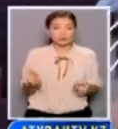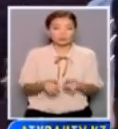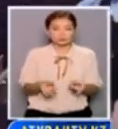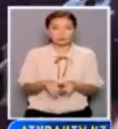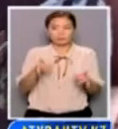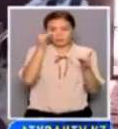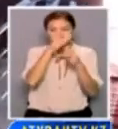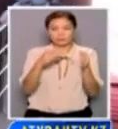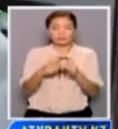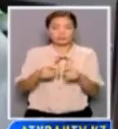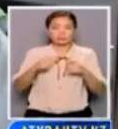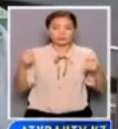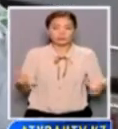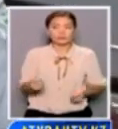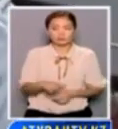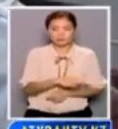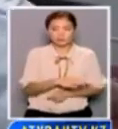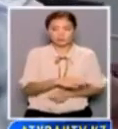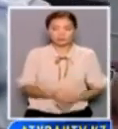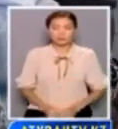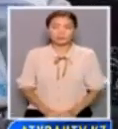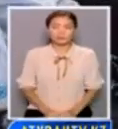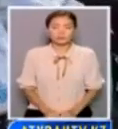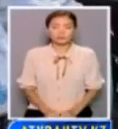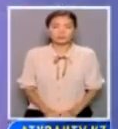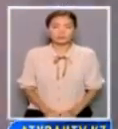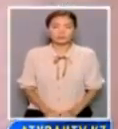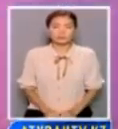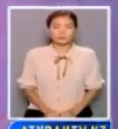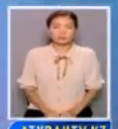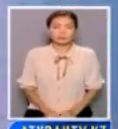осындай 200 орындық ғимарат ашылды. Зейнер Ғали, Тілекқабыл Ғұмаров, Атырау телеарнасы.